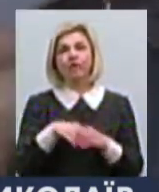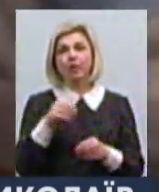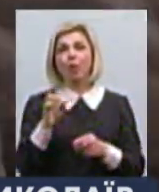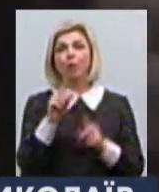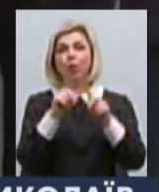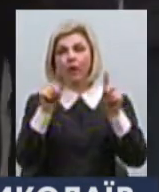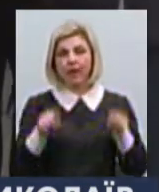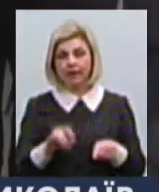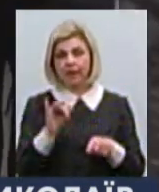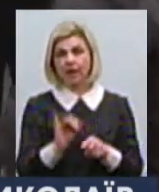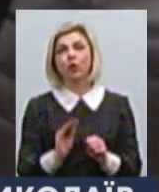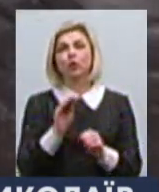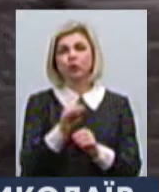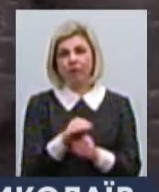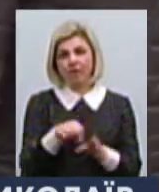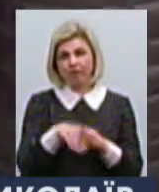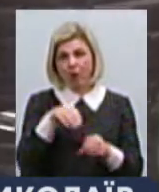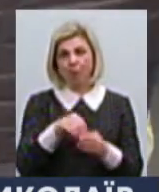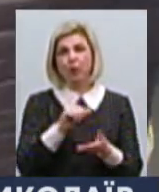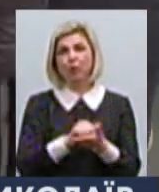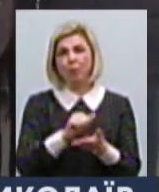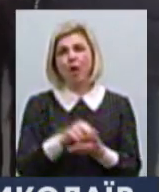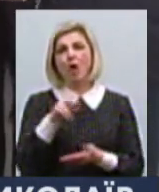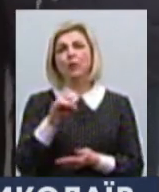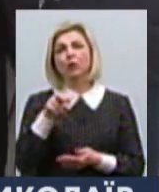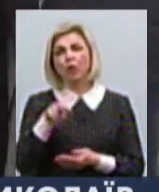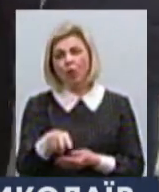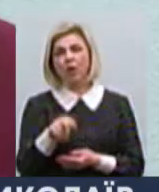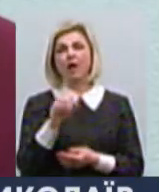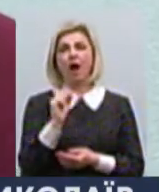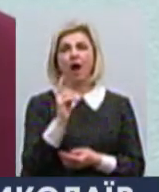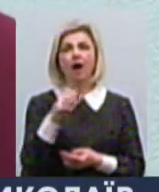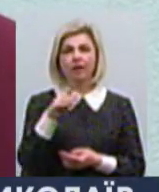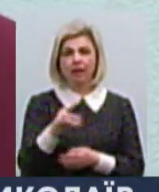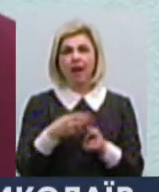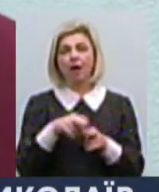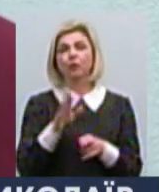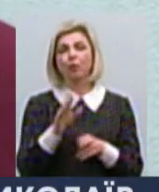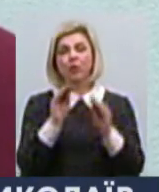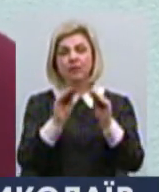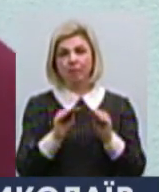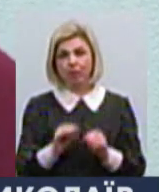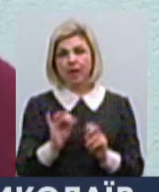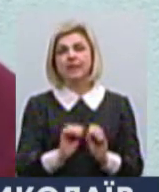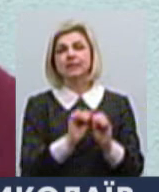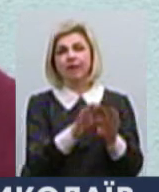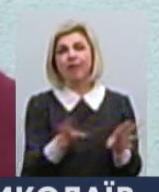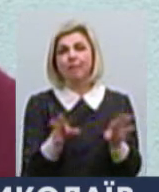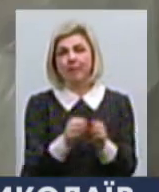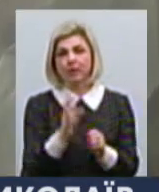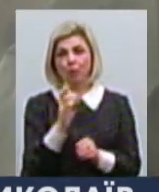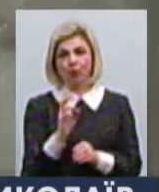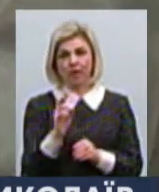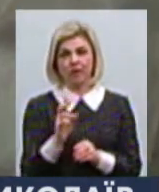додаткову виборчу документацію. Це протоколи, це акти, які вони будуть заповнювати та здавати разом з бюлетнями після проведення